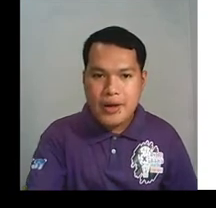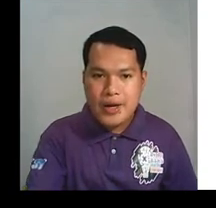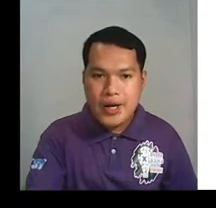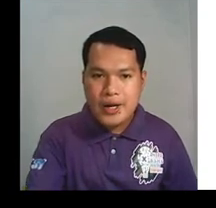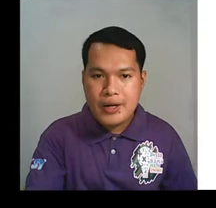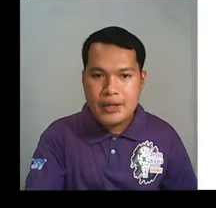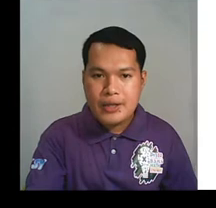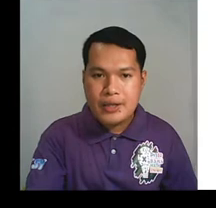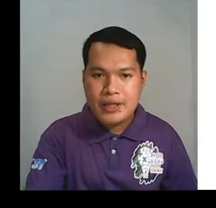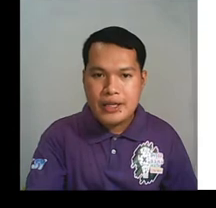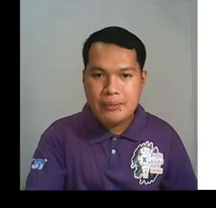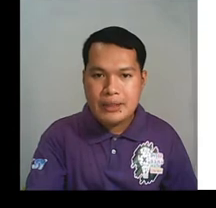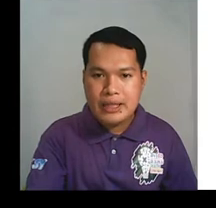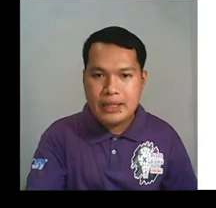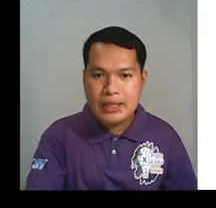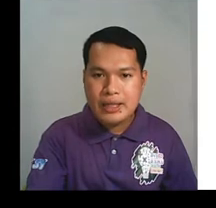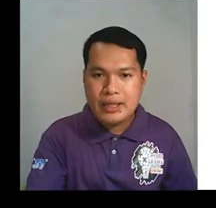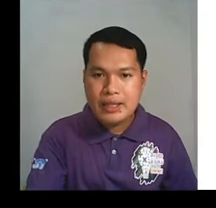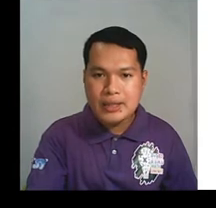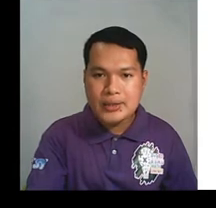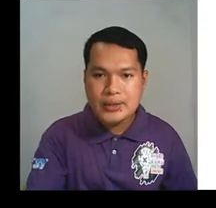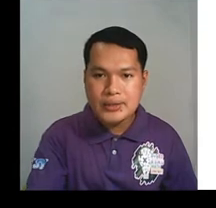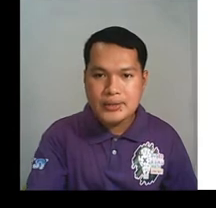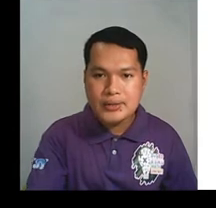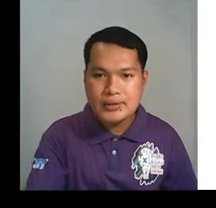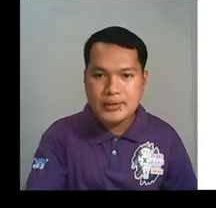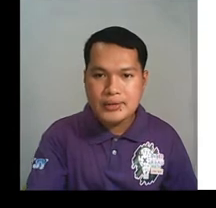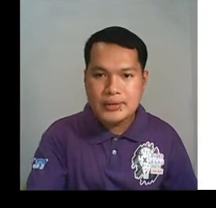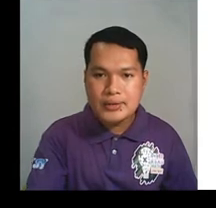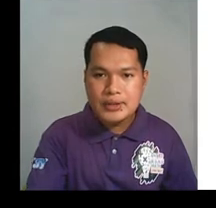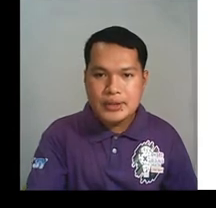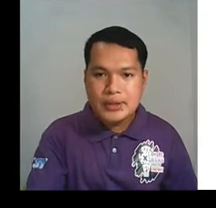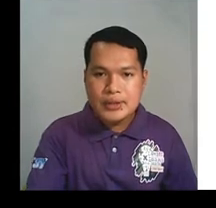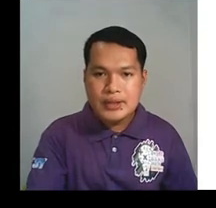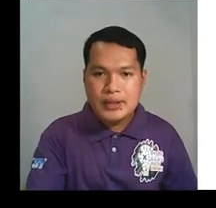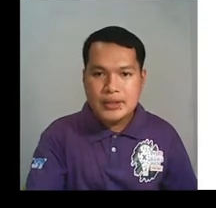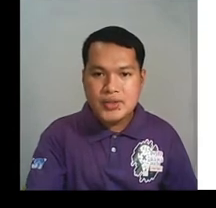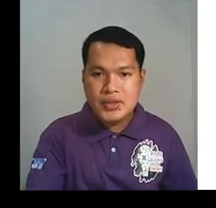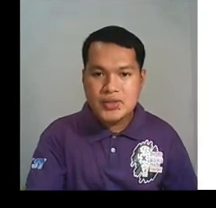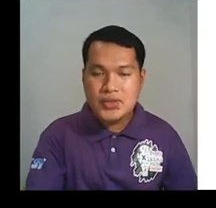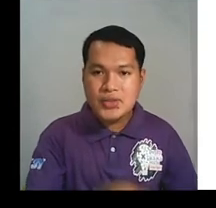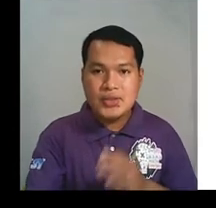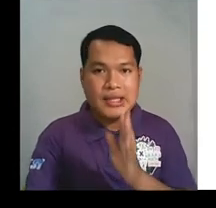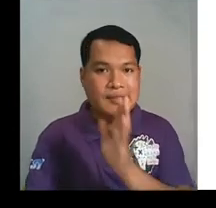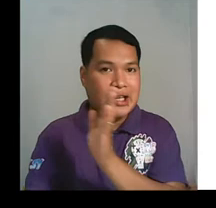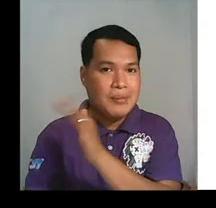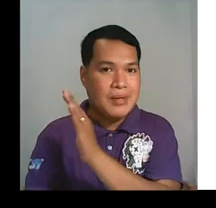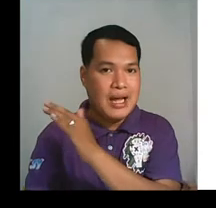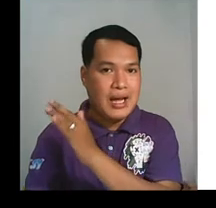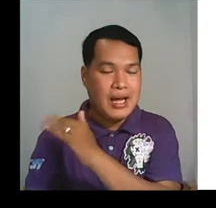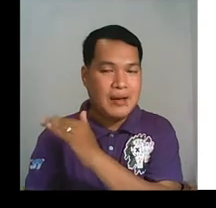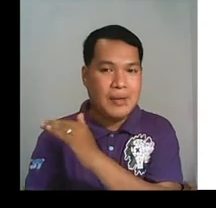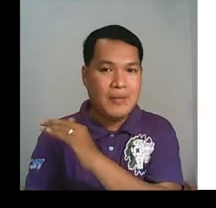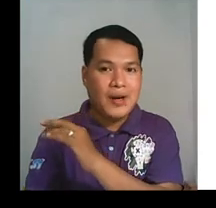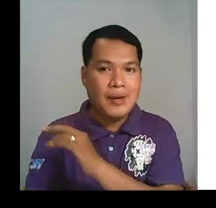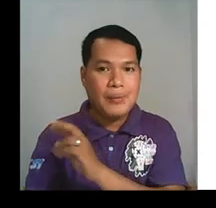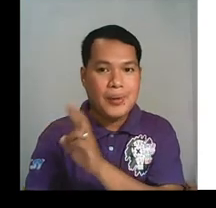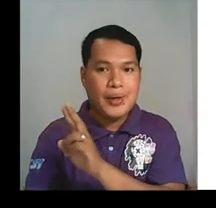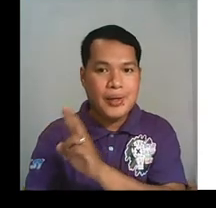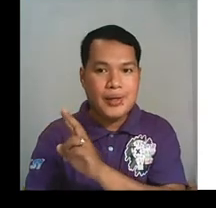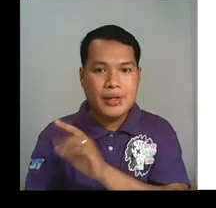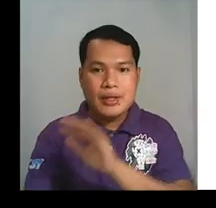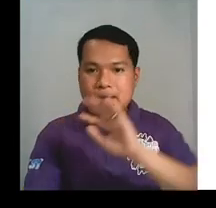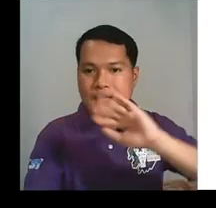7R, itilipat natin ito. Since nasa kabila ang may